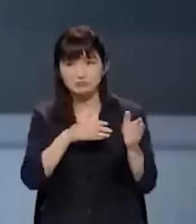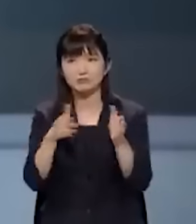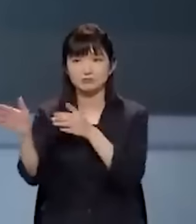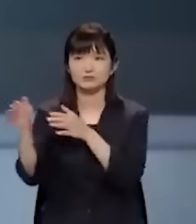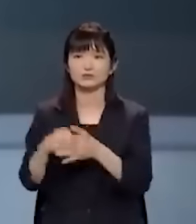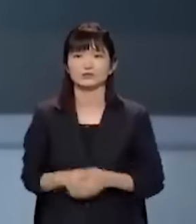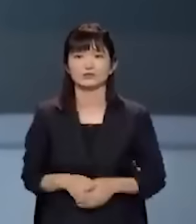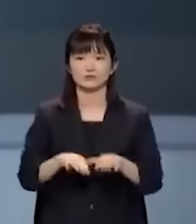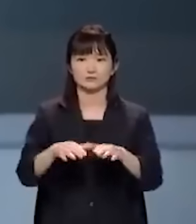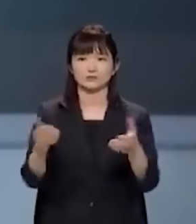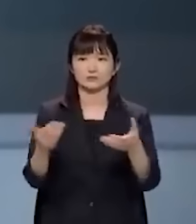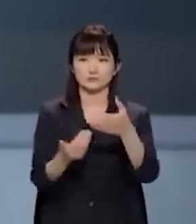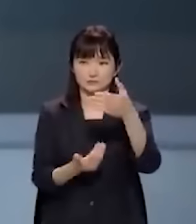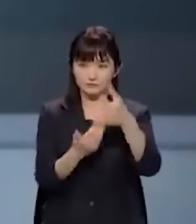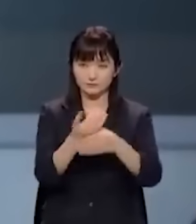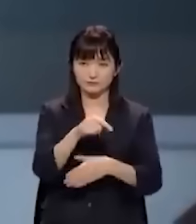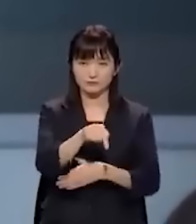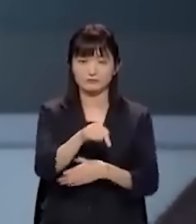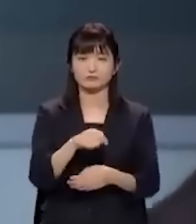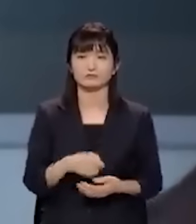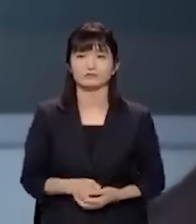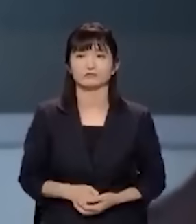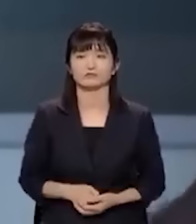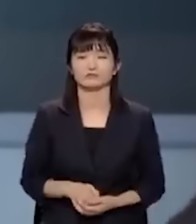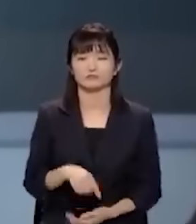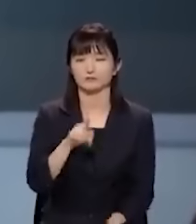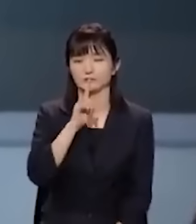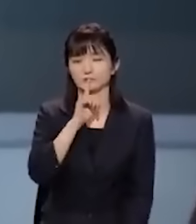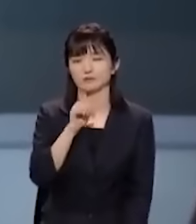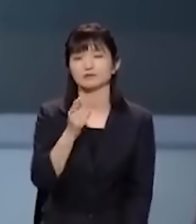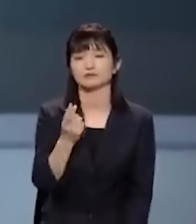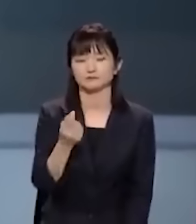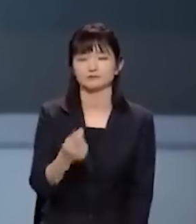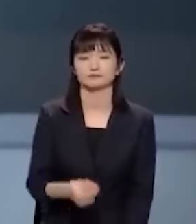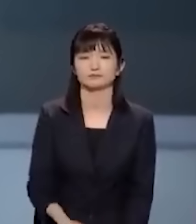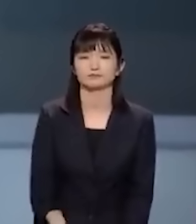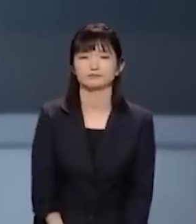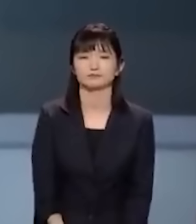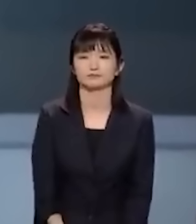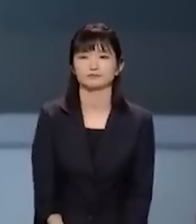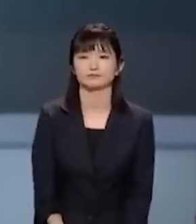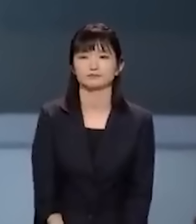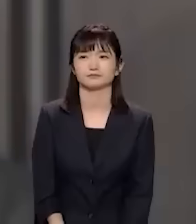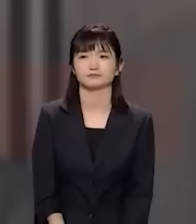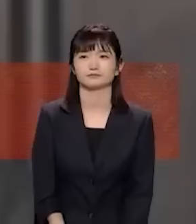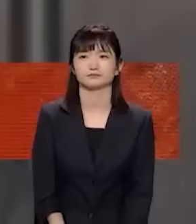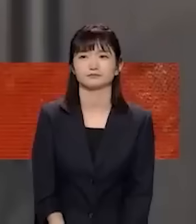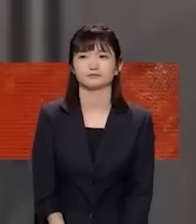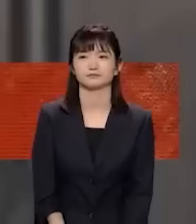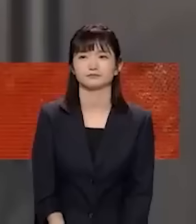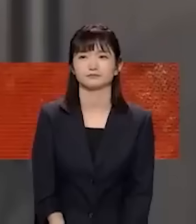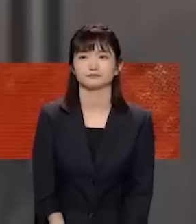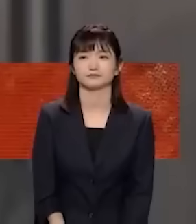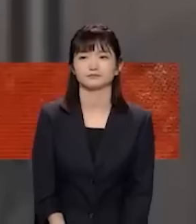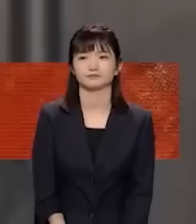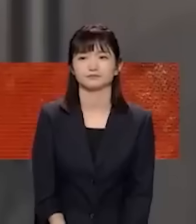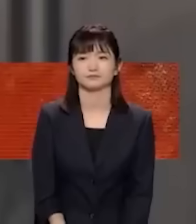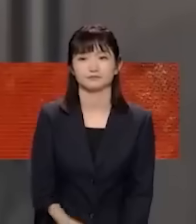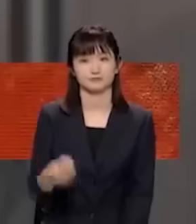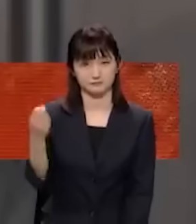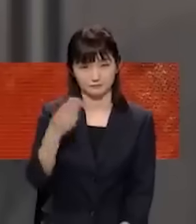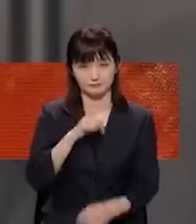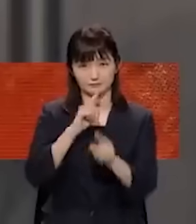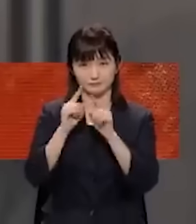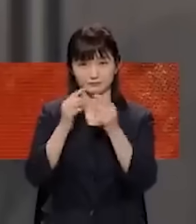이게 일이 터지니까 이것까지 같이 이제 얘기를 하는 것으로 좀 밝히고 있습니다 일단 뭐 다시 말씀드리지만